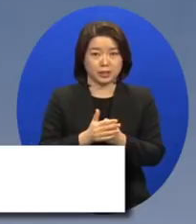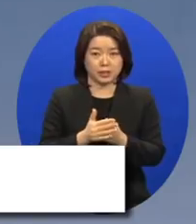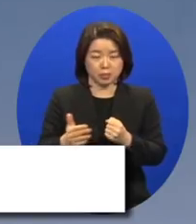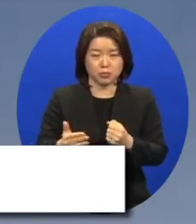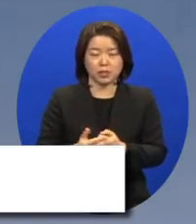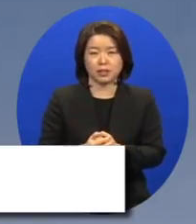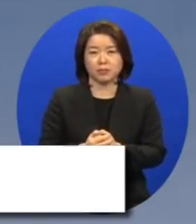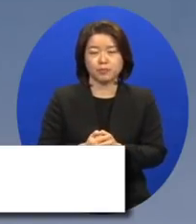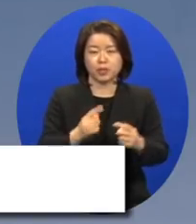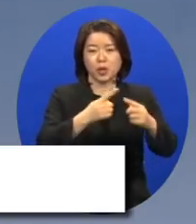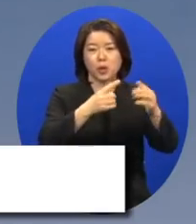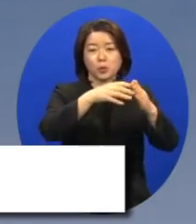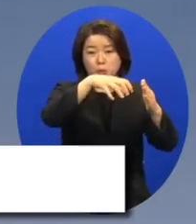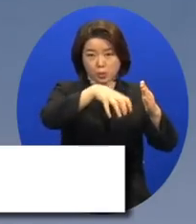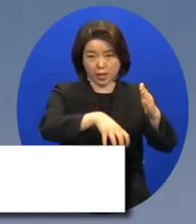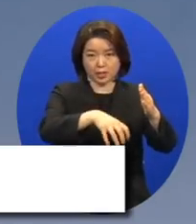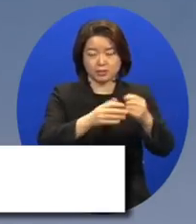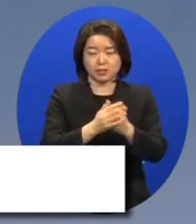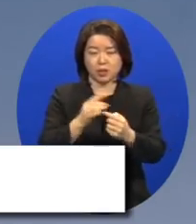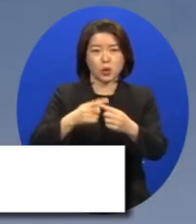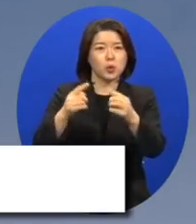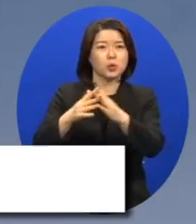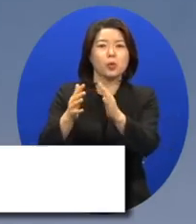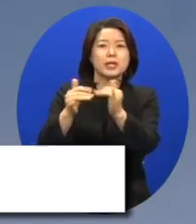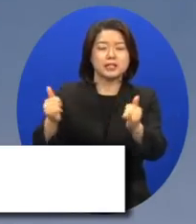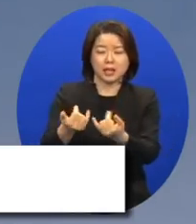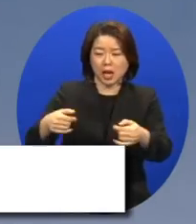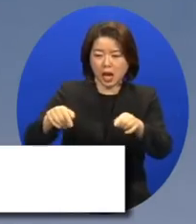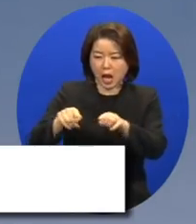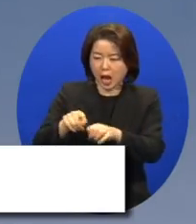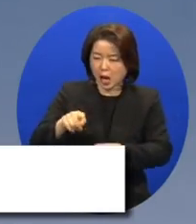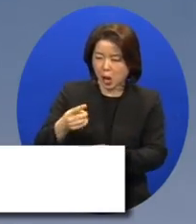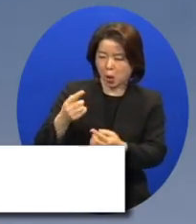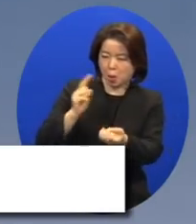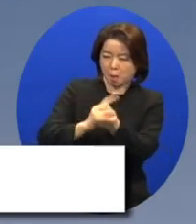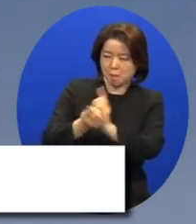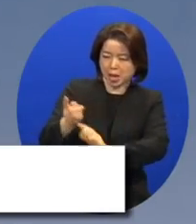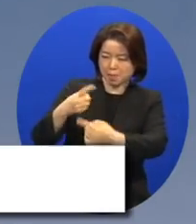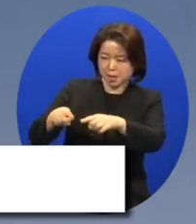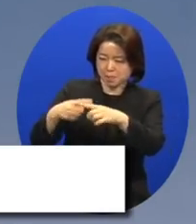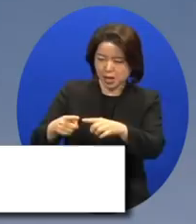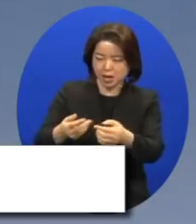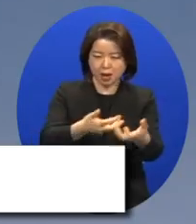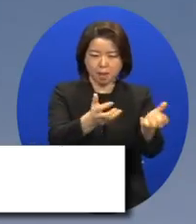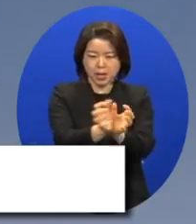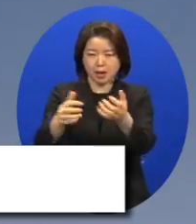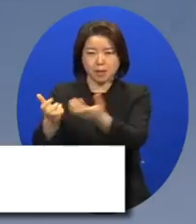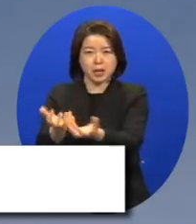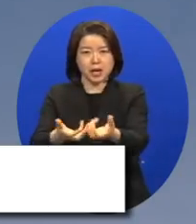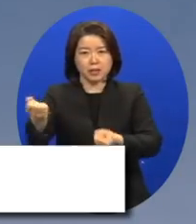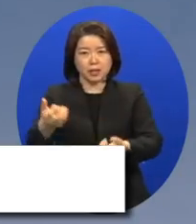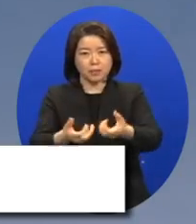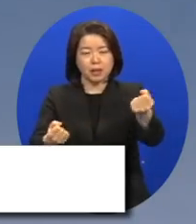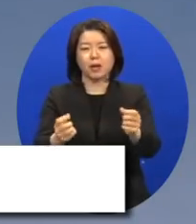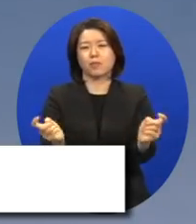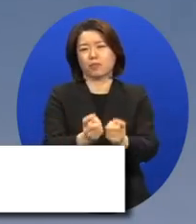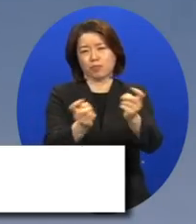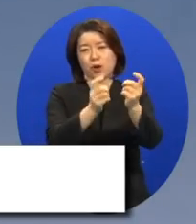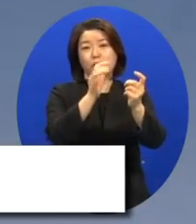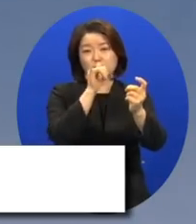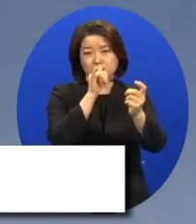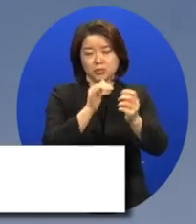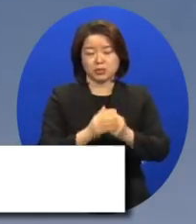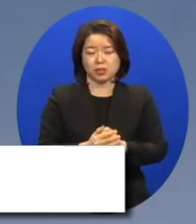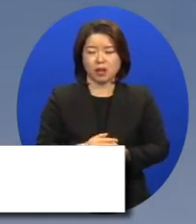교회 안에서 교인들 사이에서 로 판단하고 파가 나뉘어서 싸웠습니다 그게